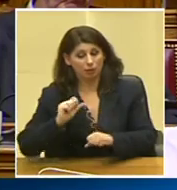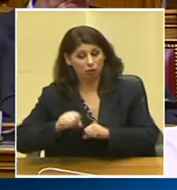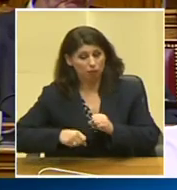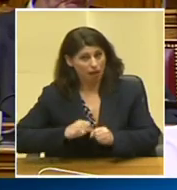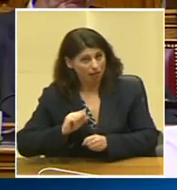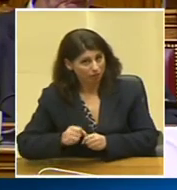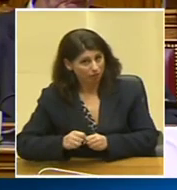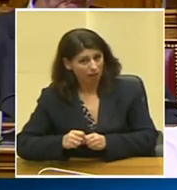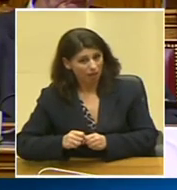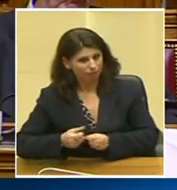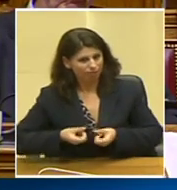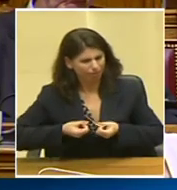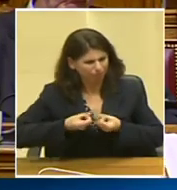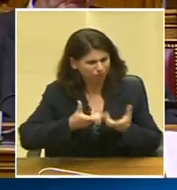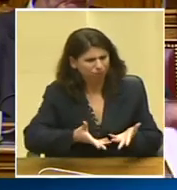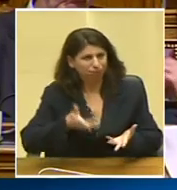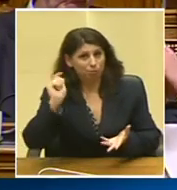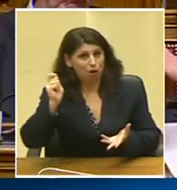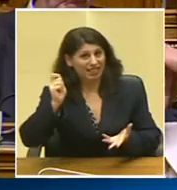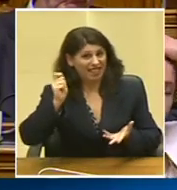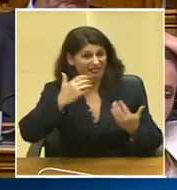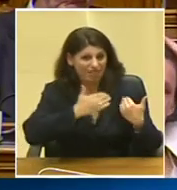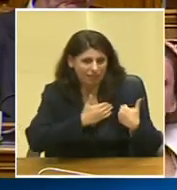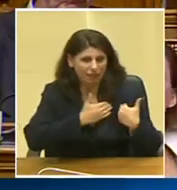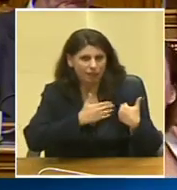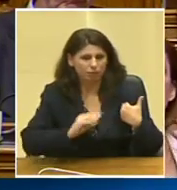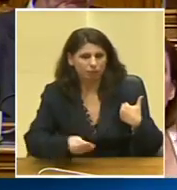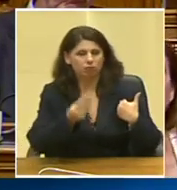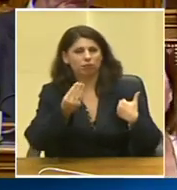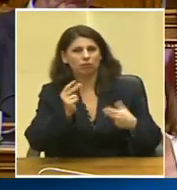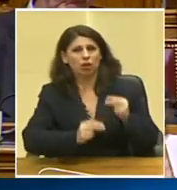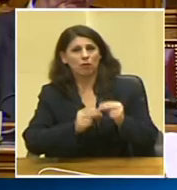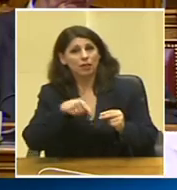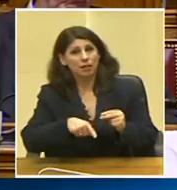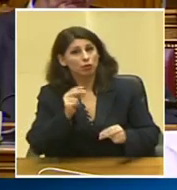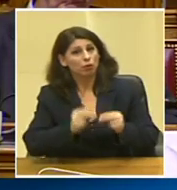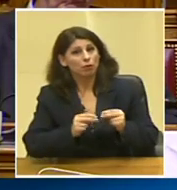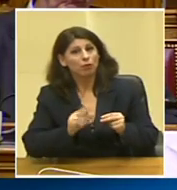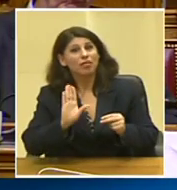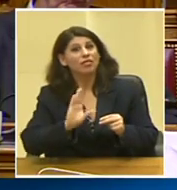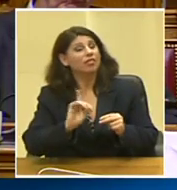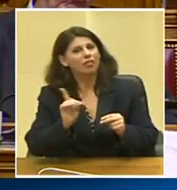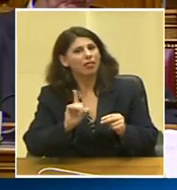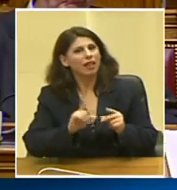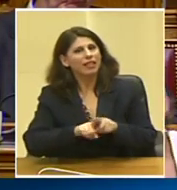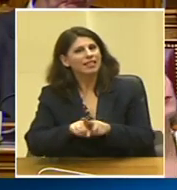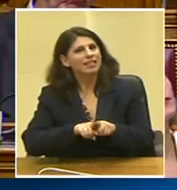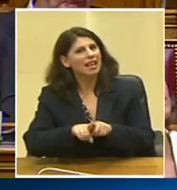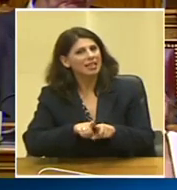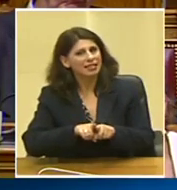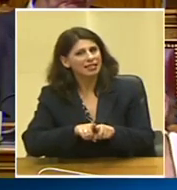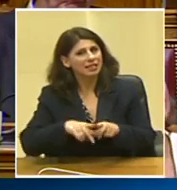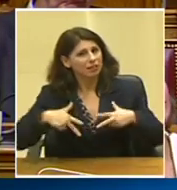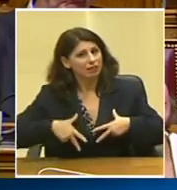αποδώσουμε πολιτικές ευθύνες, δημιουργούμε πρόβλημα εκεί όπου το πρόβλημα δεν θα αφορά την κυβέρνηση, θα αφορά όλους μας.